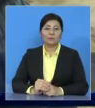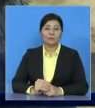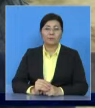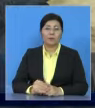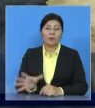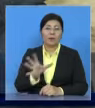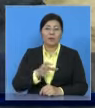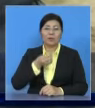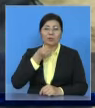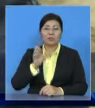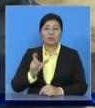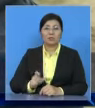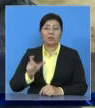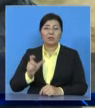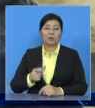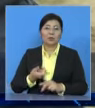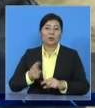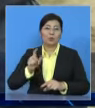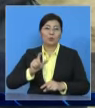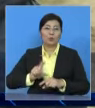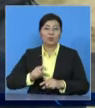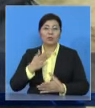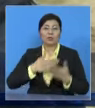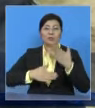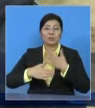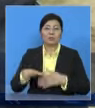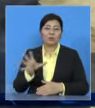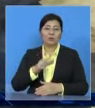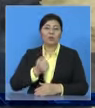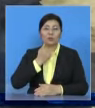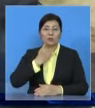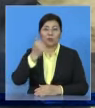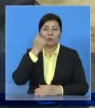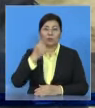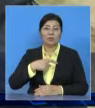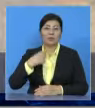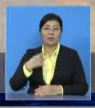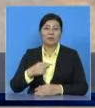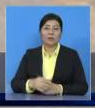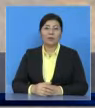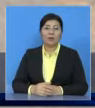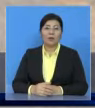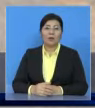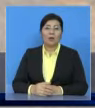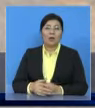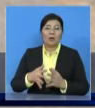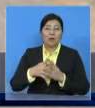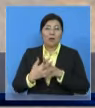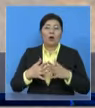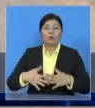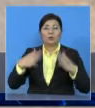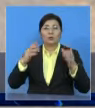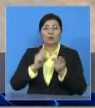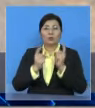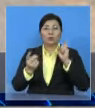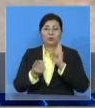Бәрі жақсы. Халық өте-өте риза. Мен мына халықтың атынан көп-көп рахмет айтам бәріне. Ауылымыз үлкен өзгеріске